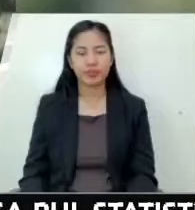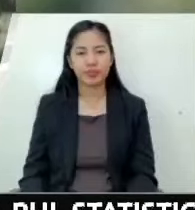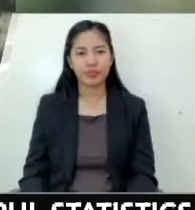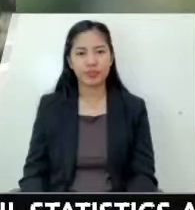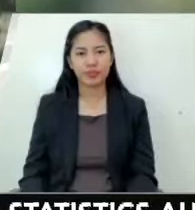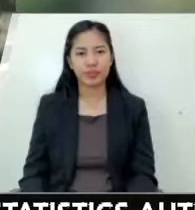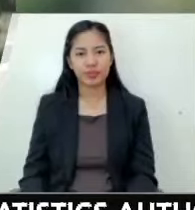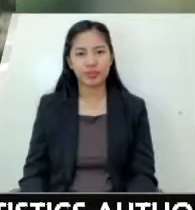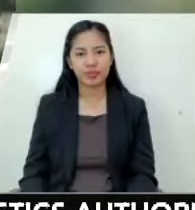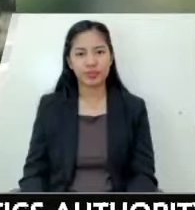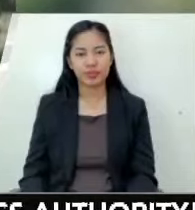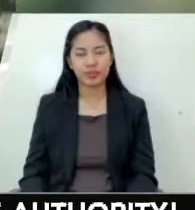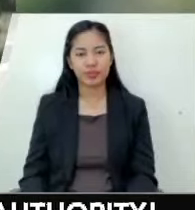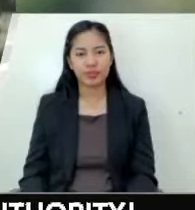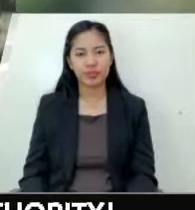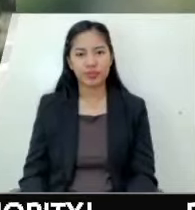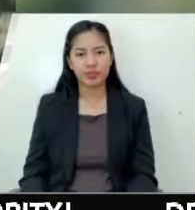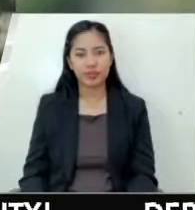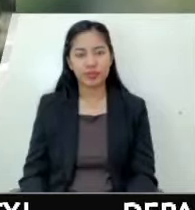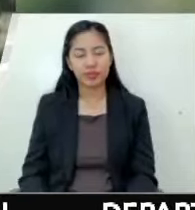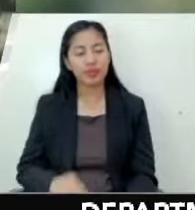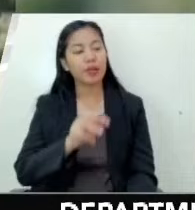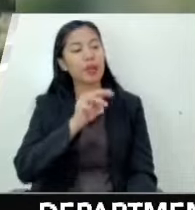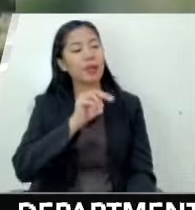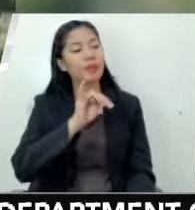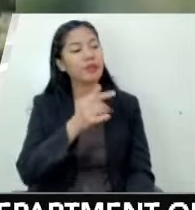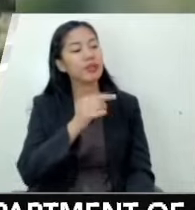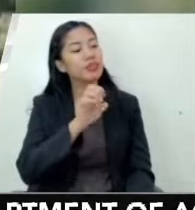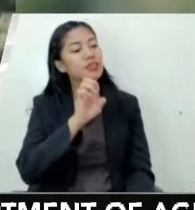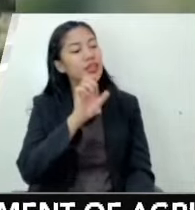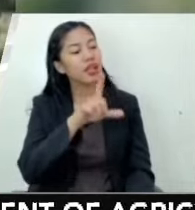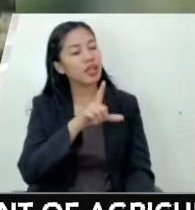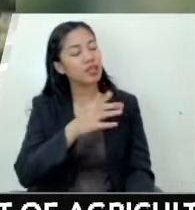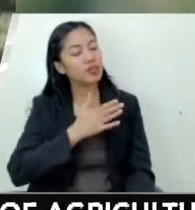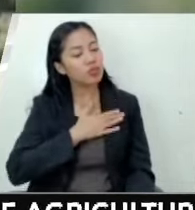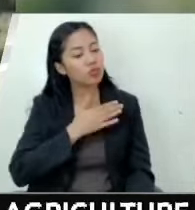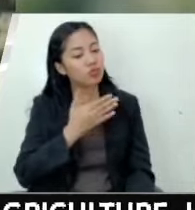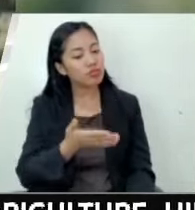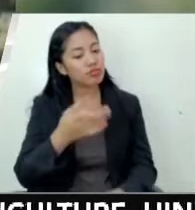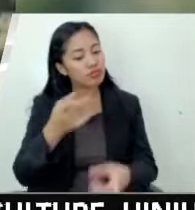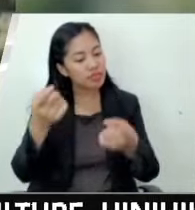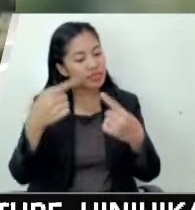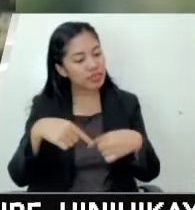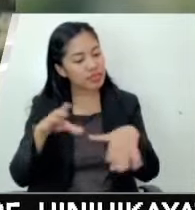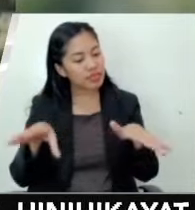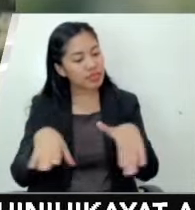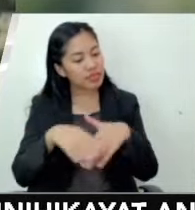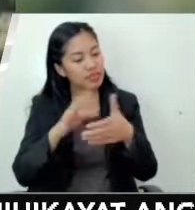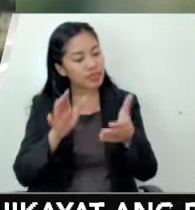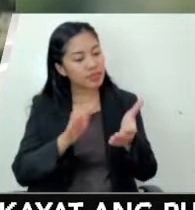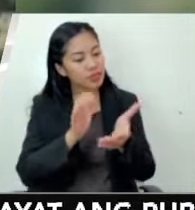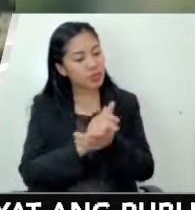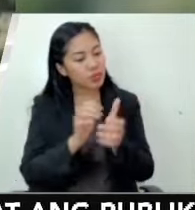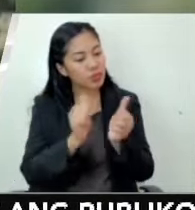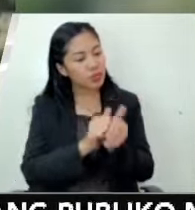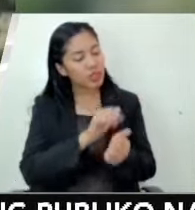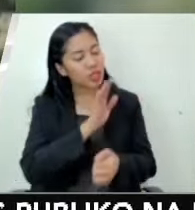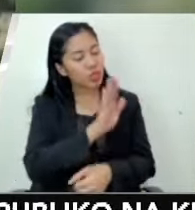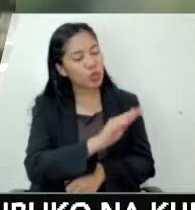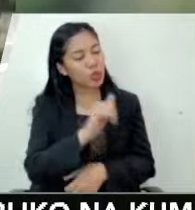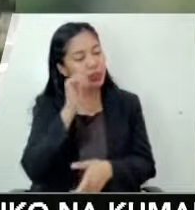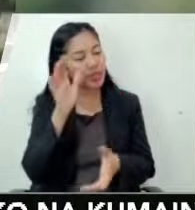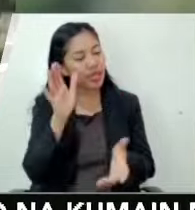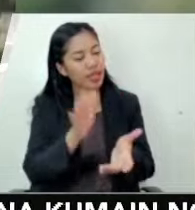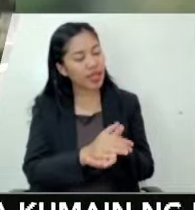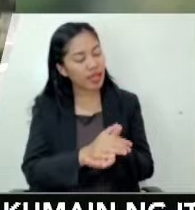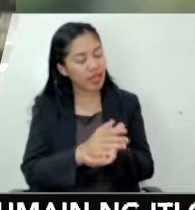Miguel Antonio Bukalba, sa inglobang yung pagparito pang makaisang didib si Adalie Jessa na yung pakamamahalin at paglilingkuran habang